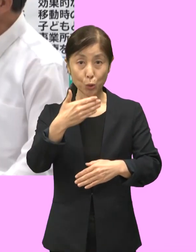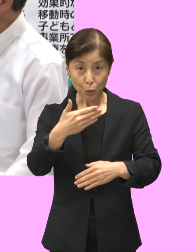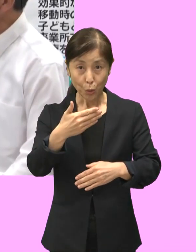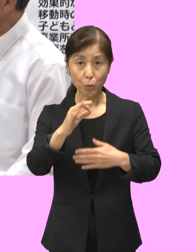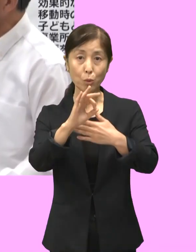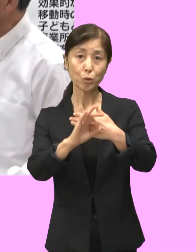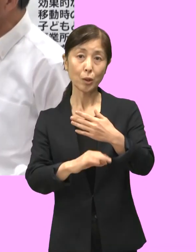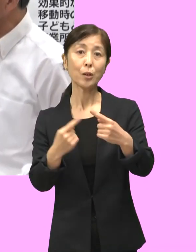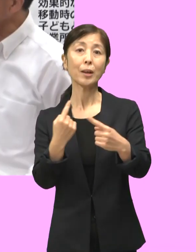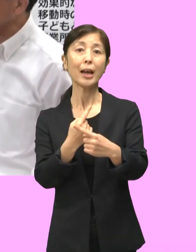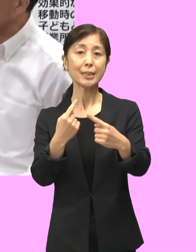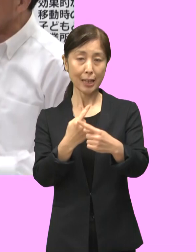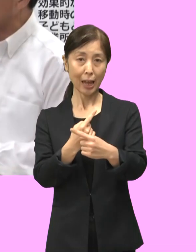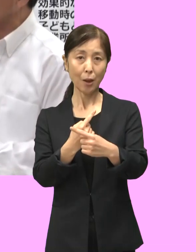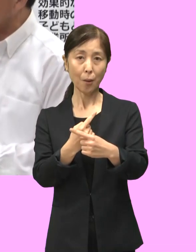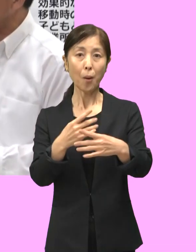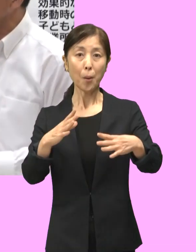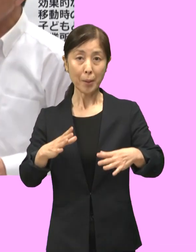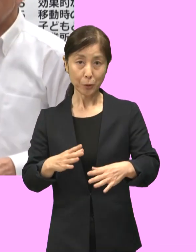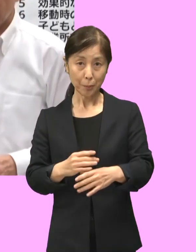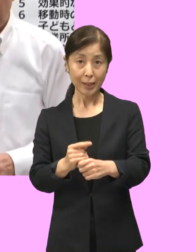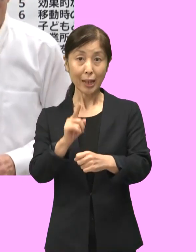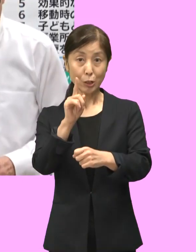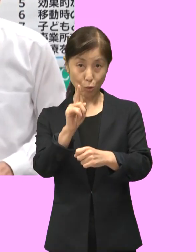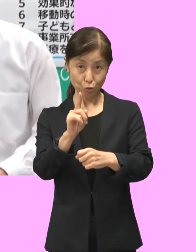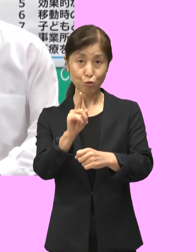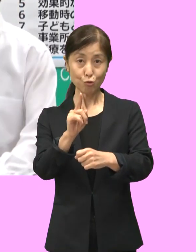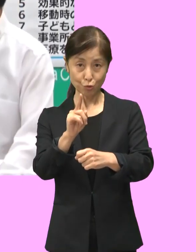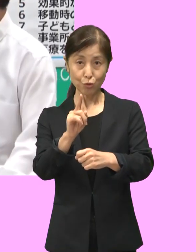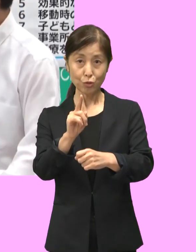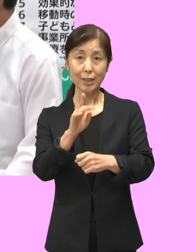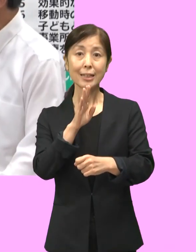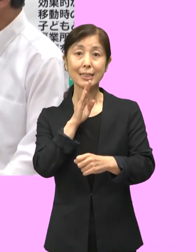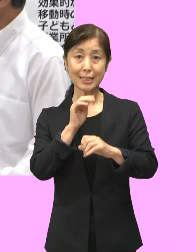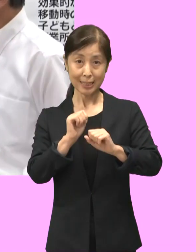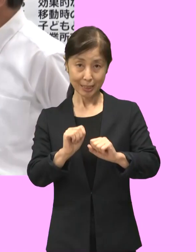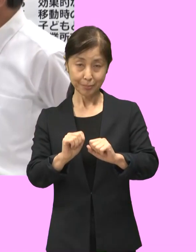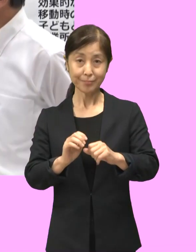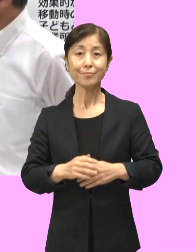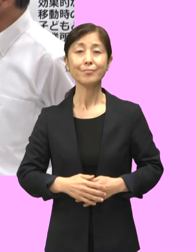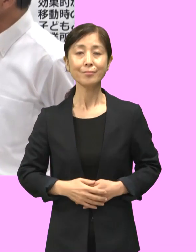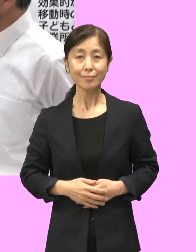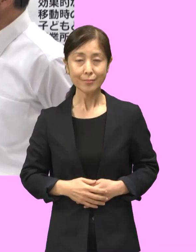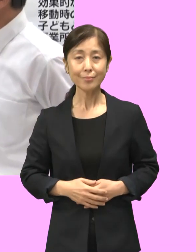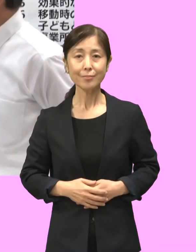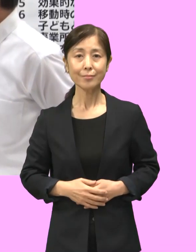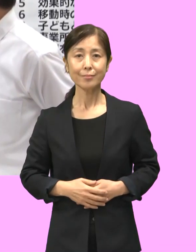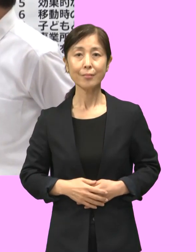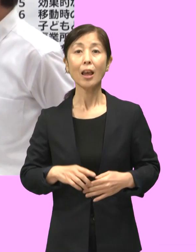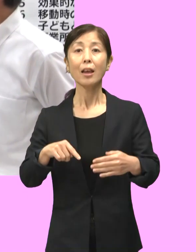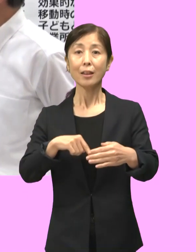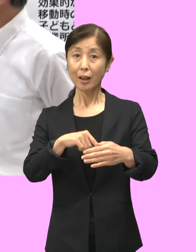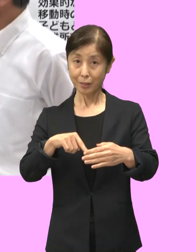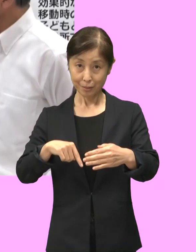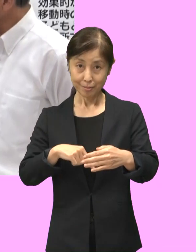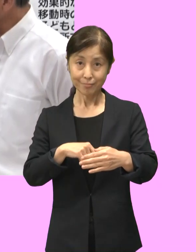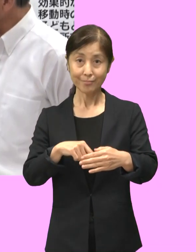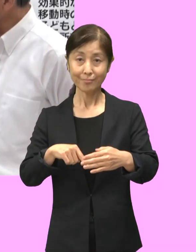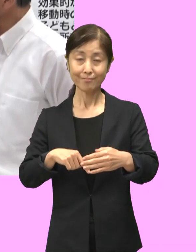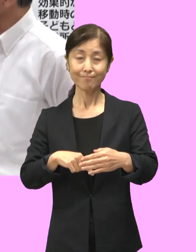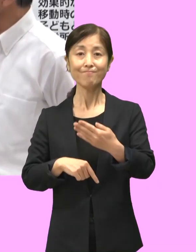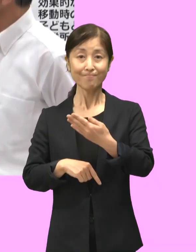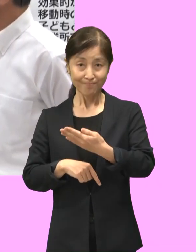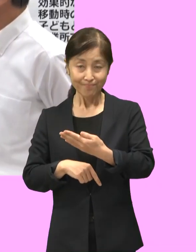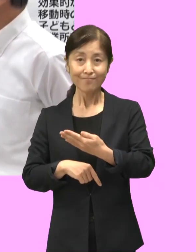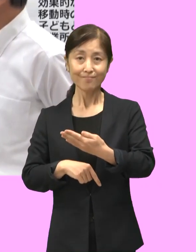条例の改正をこの条例一本で、実施をいたします。内容はですね、こちらに